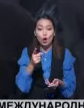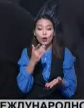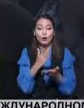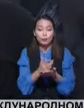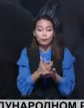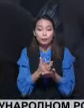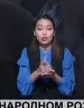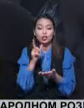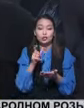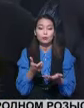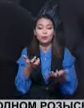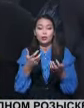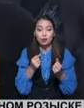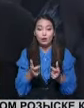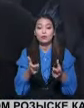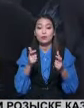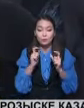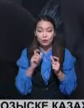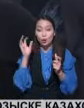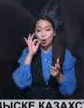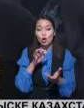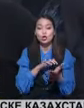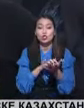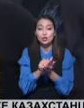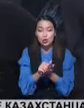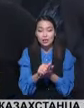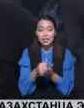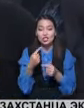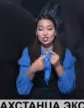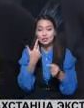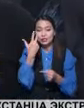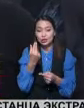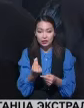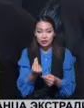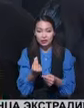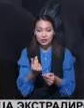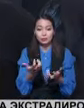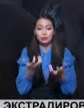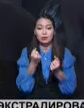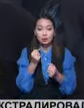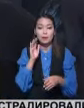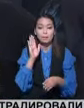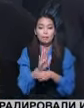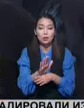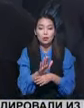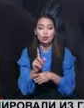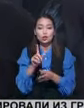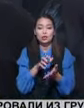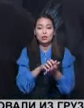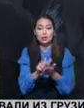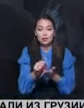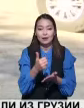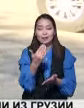получает уведомление о сносе, а через 3 дня получает постановление, что снос начнется в